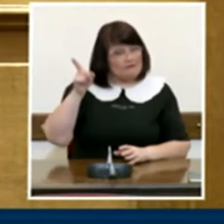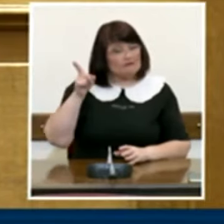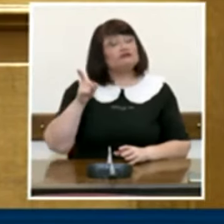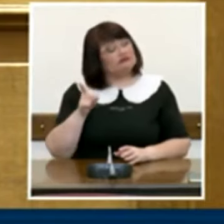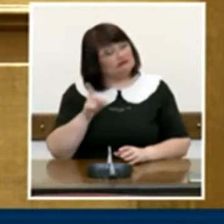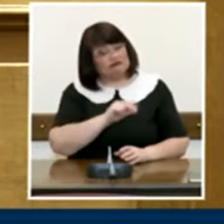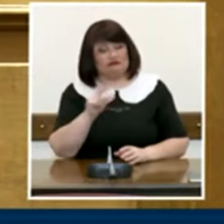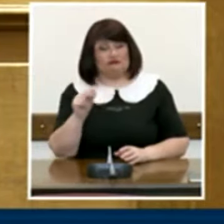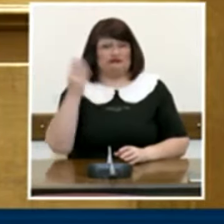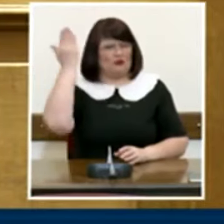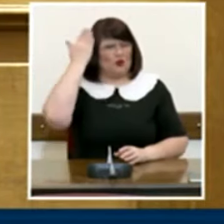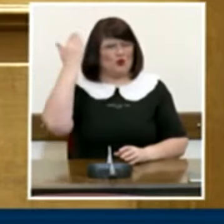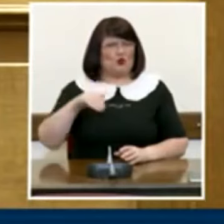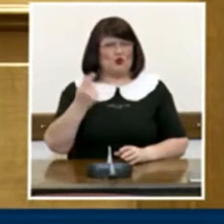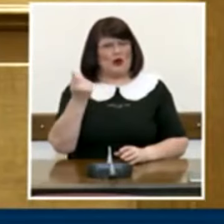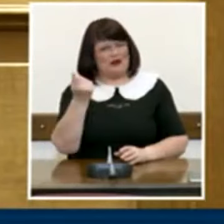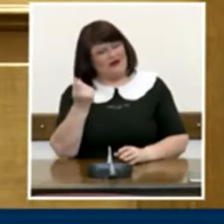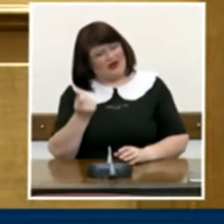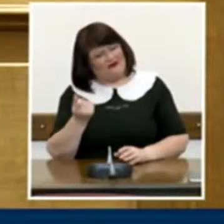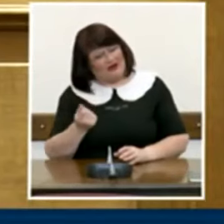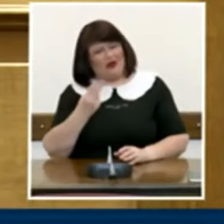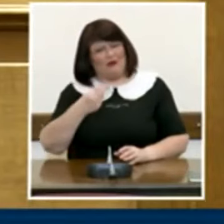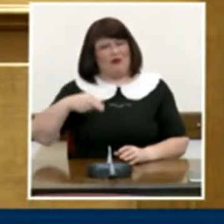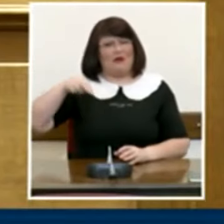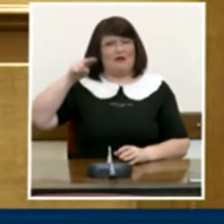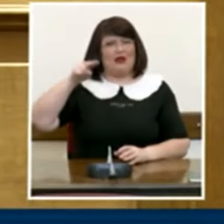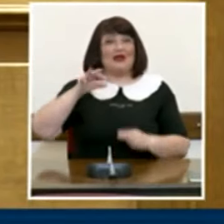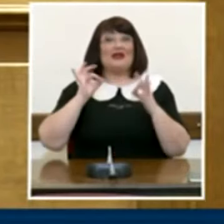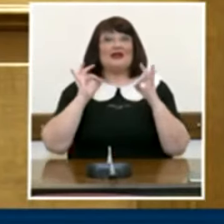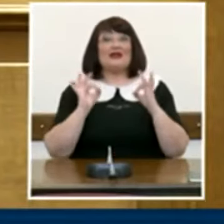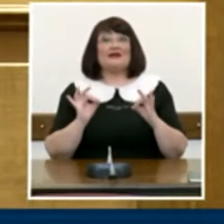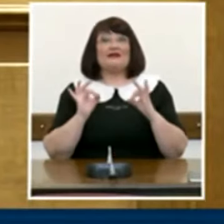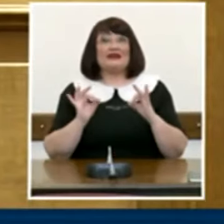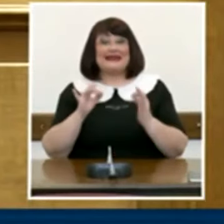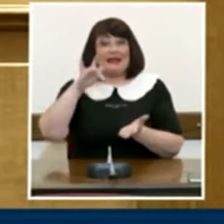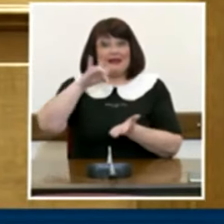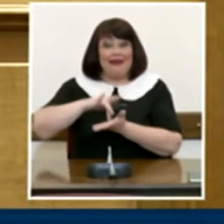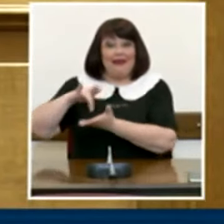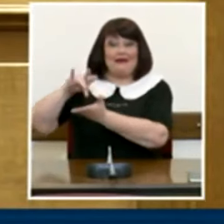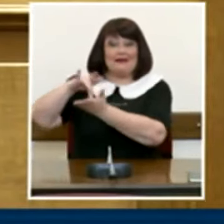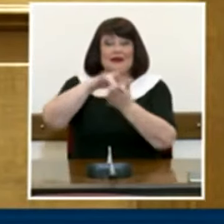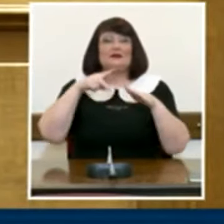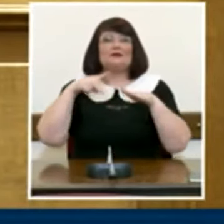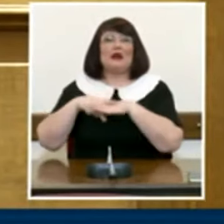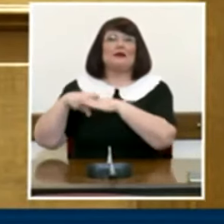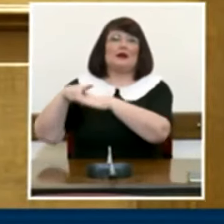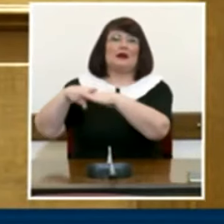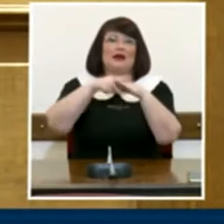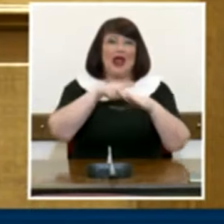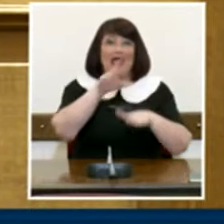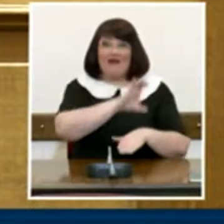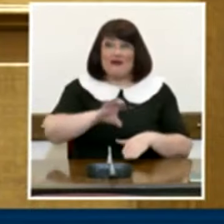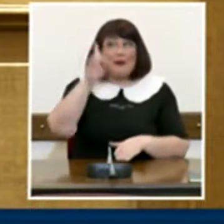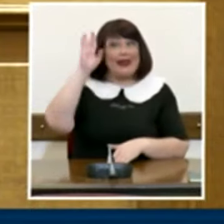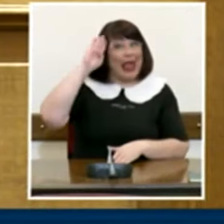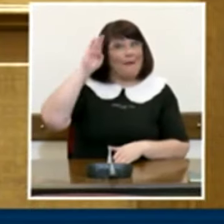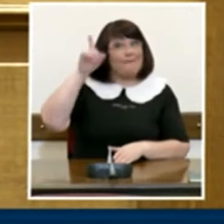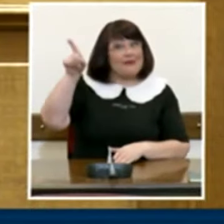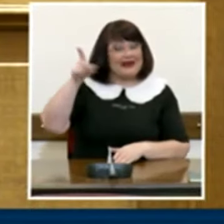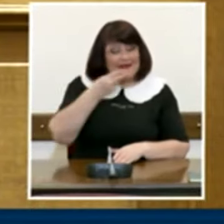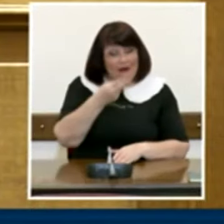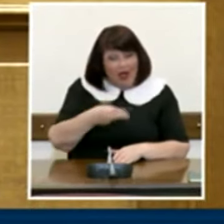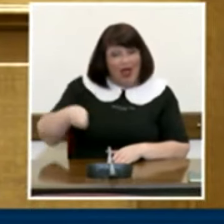ο βασικός λόγος που οδήγησε και τις κεντρικές τράπεζες και στην Ευρώπη και στις ΗΠΑ να αυξήσουν με